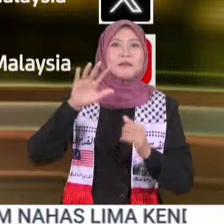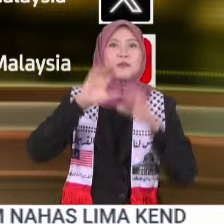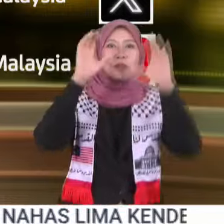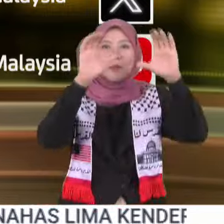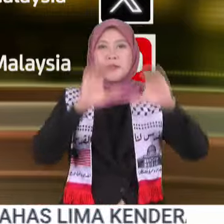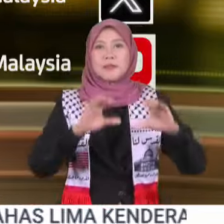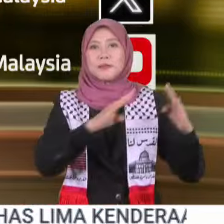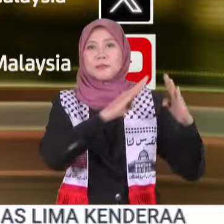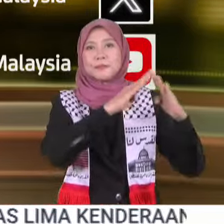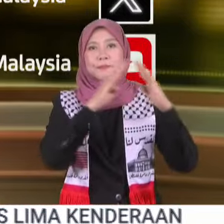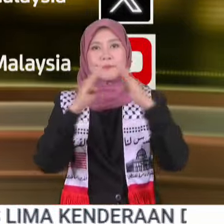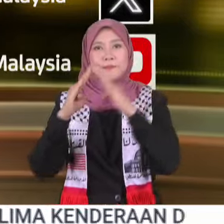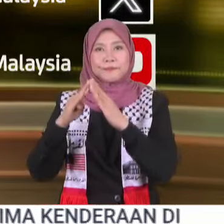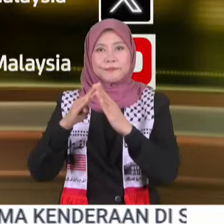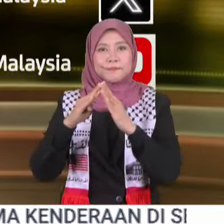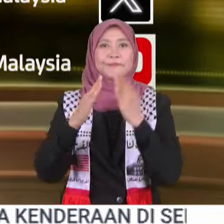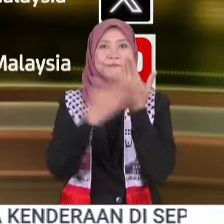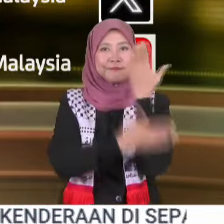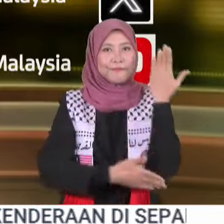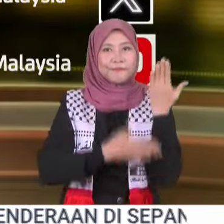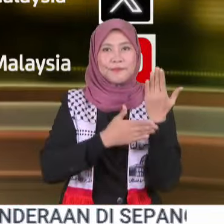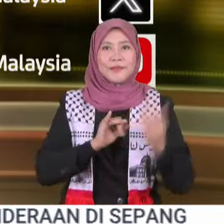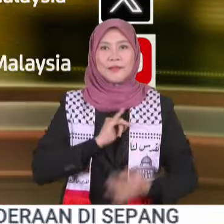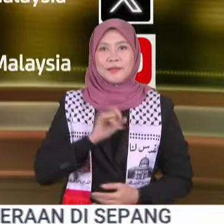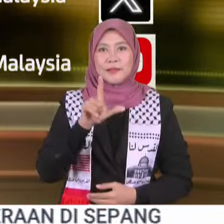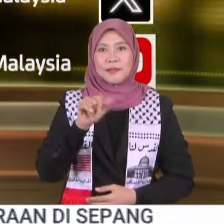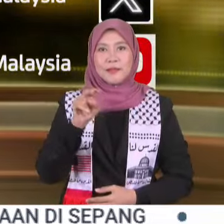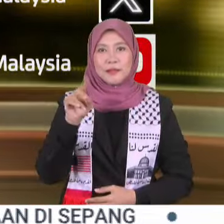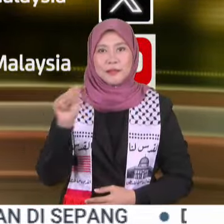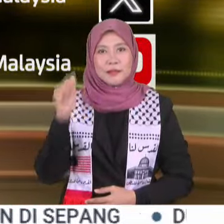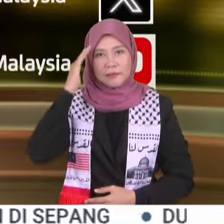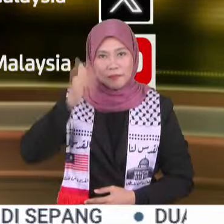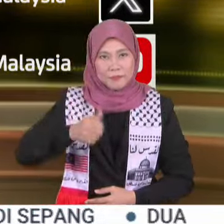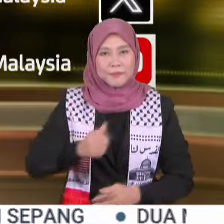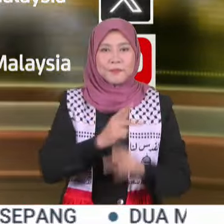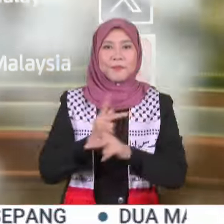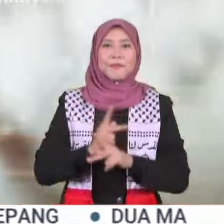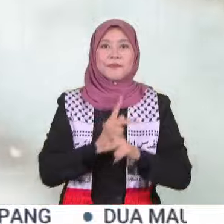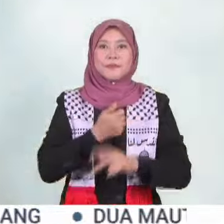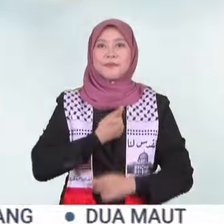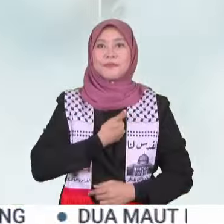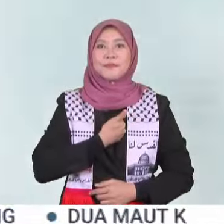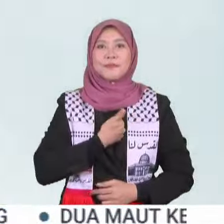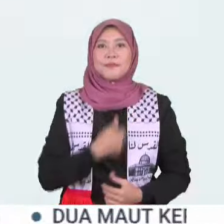bagi bandar-bandar utama di seluruh Malaysia. Saya Linda Hanif, Assalamualaikum dan jaga diri.